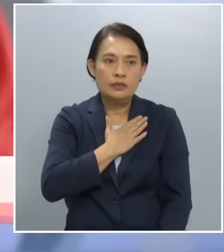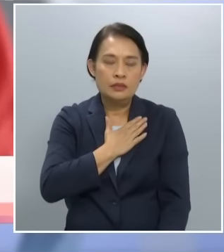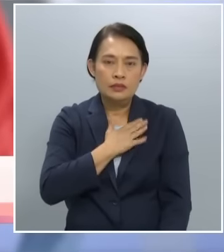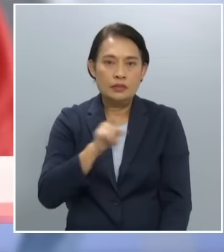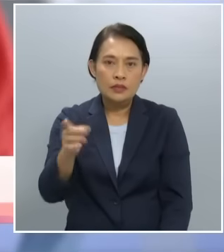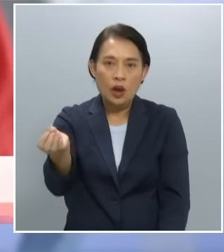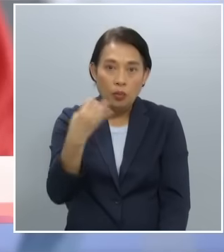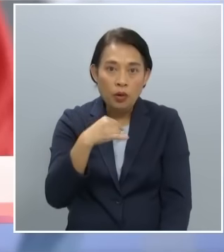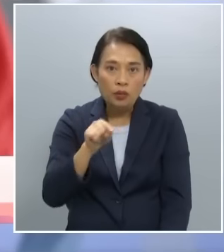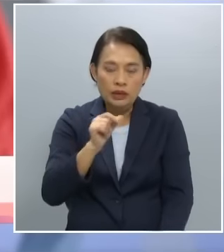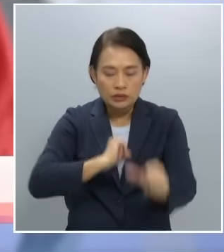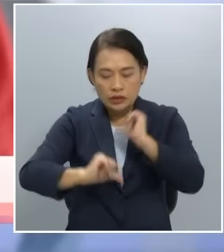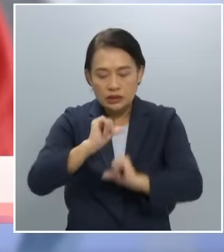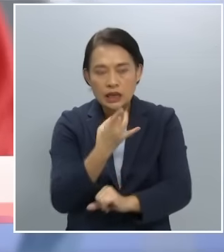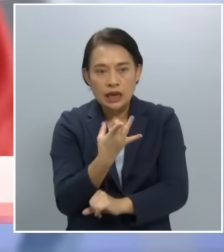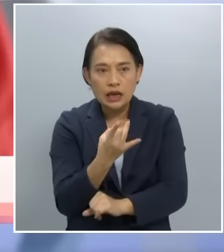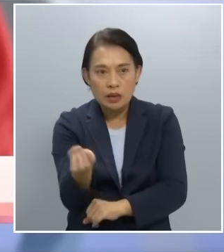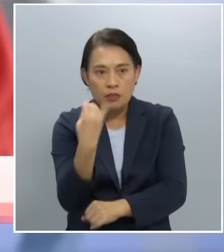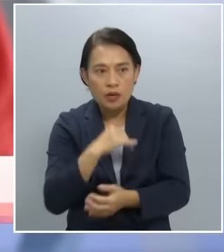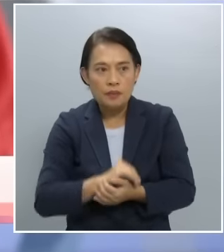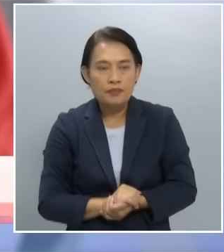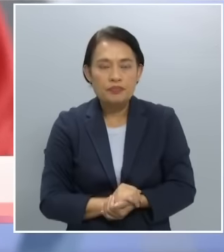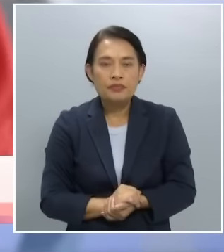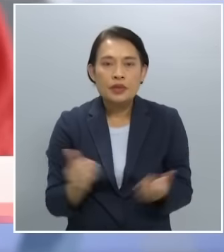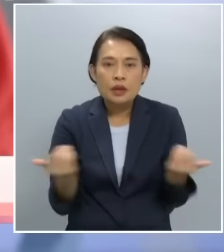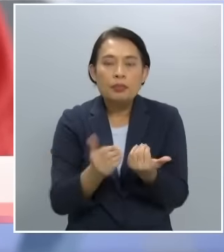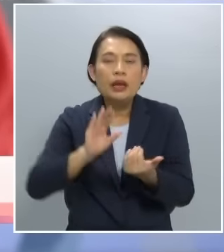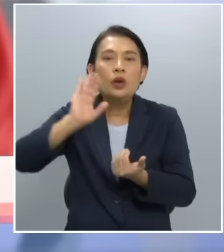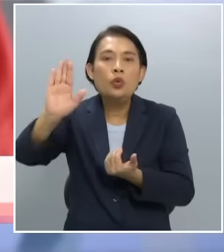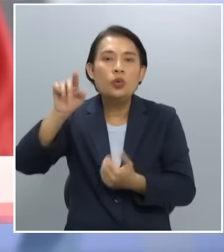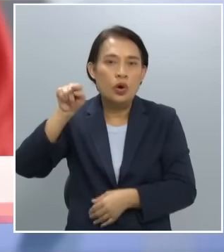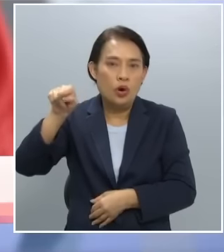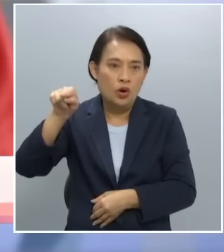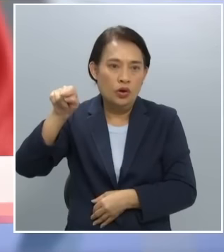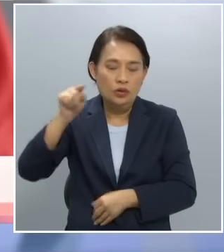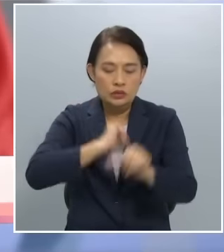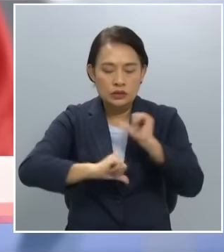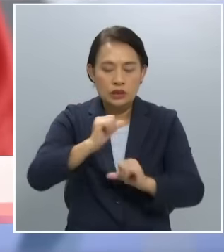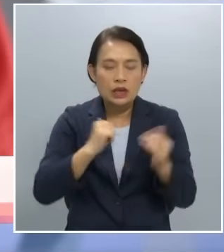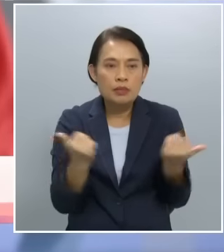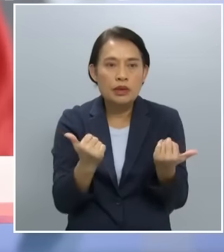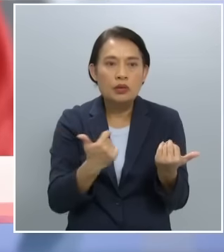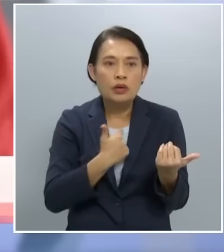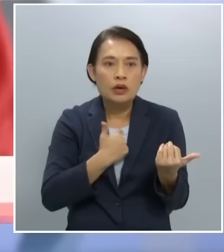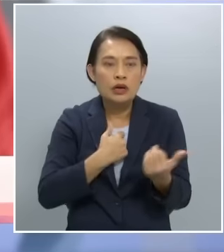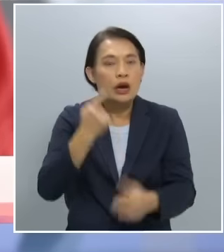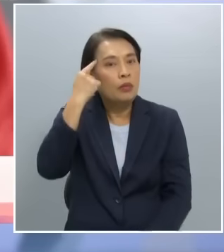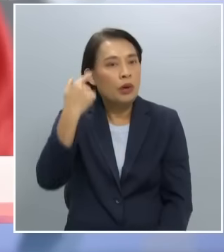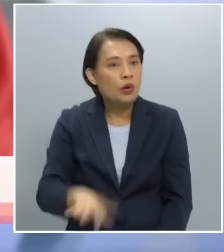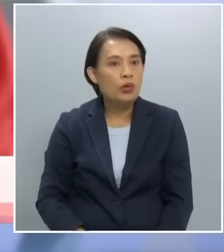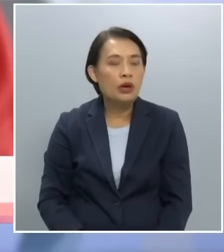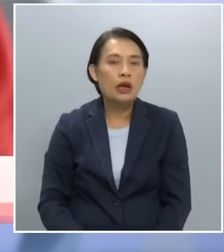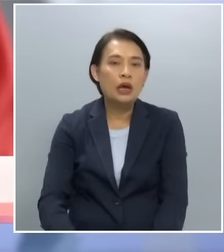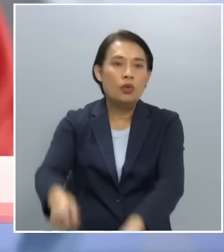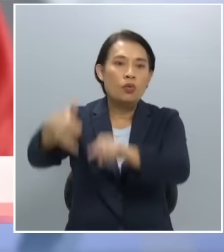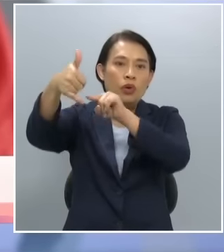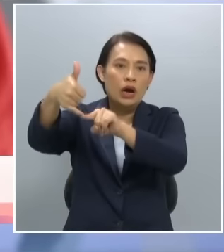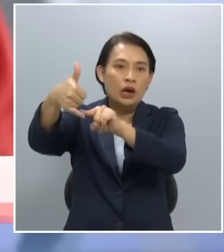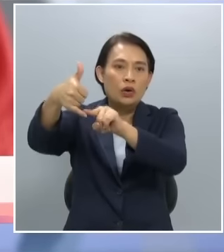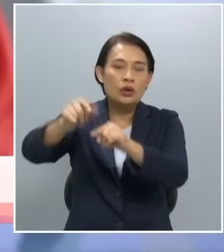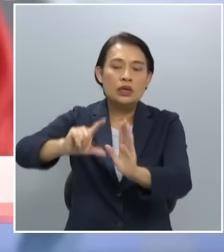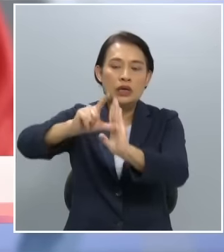เขาจะให้เราเล่นบทอะไรเป็นลูกพี่เบิร์ดเป็นลูกพี่เบิร์ดใช่โหพอเรารู้ว่าเาเนี่ยเป็นคนคนเดียวกับที่เคยอ้างว่าเป็น